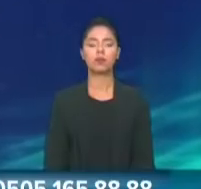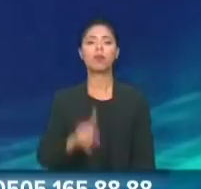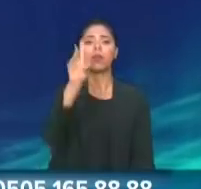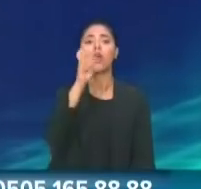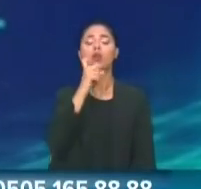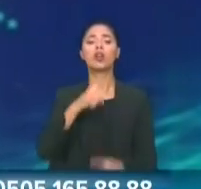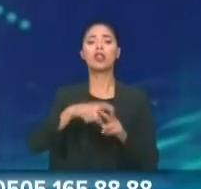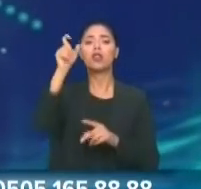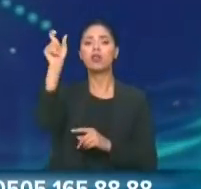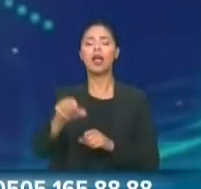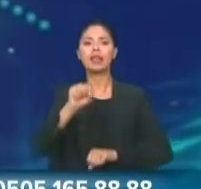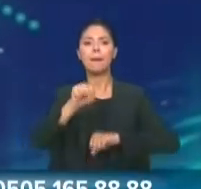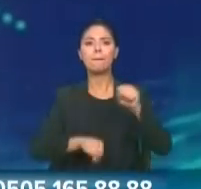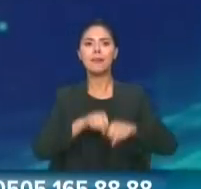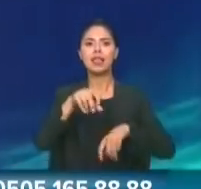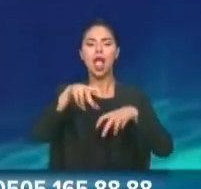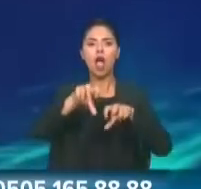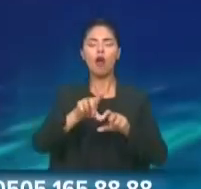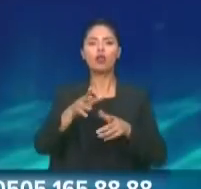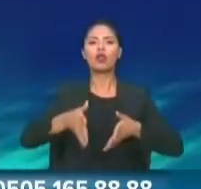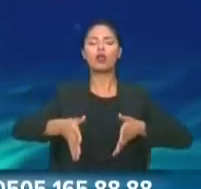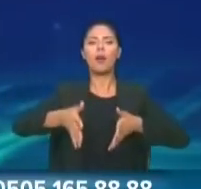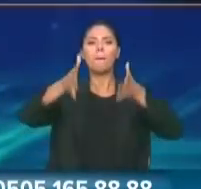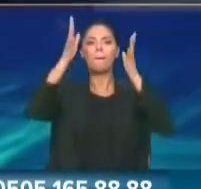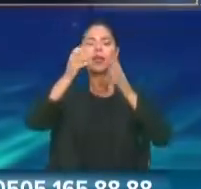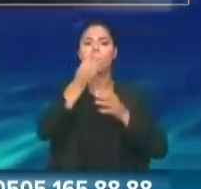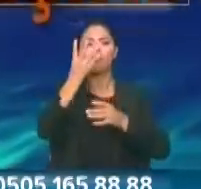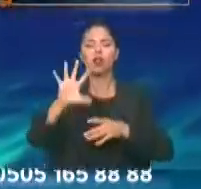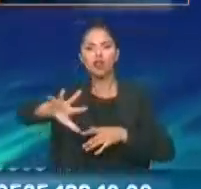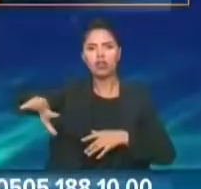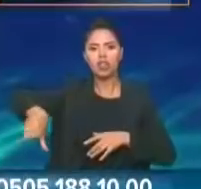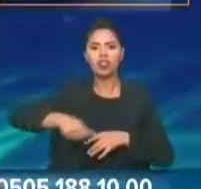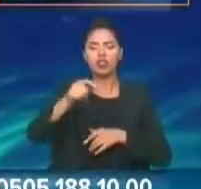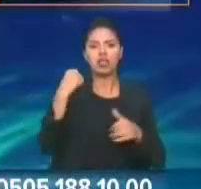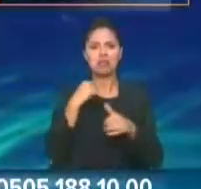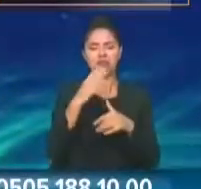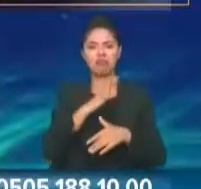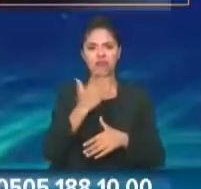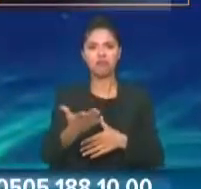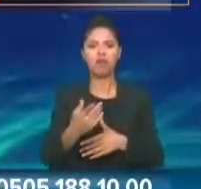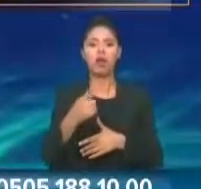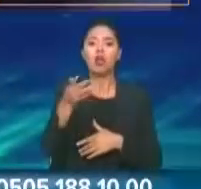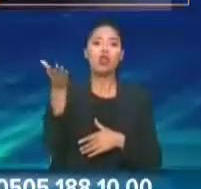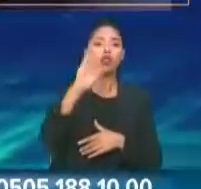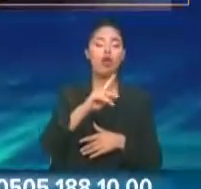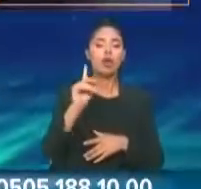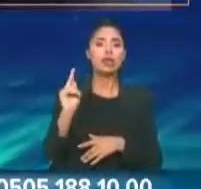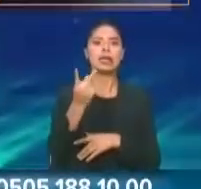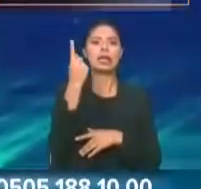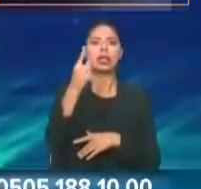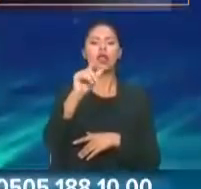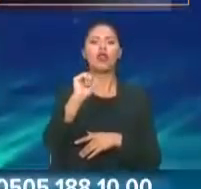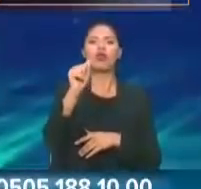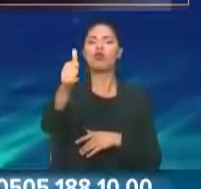bu ondört yaşındaki arda'nın bisikleti oturduğu sitenin bahçesinde çalındı çok sık yaşanan bir durum ama sonrası çok ilginç